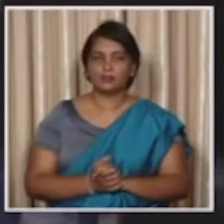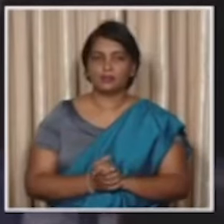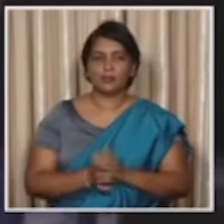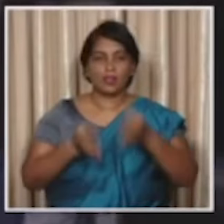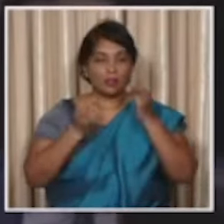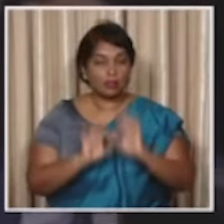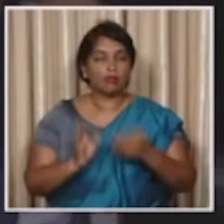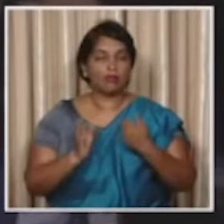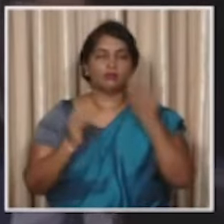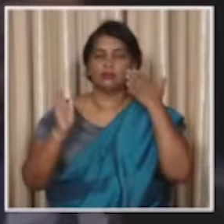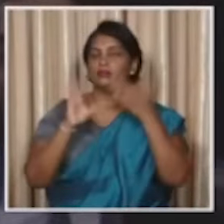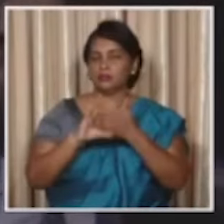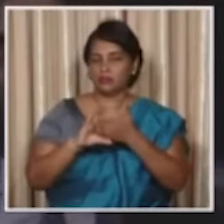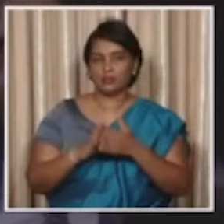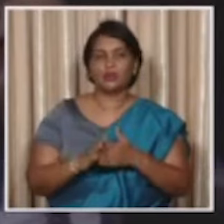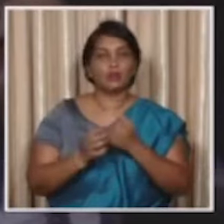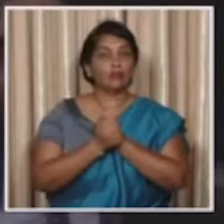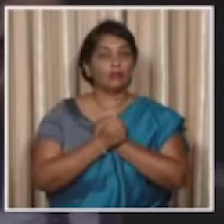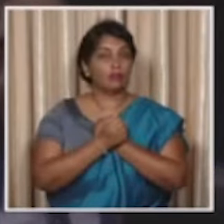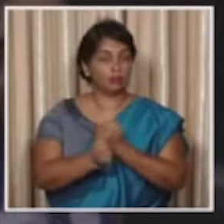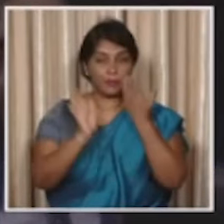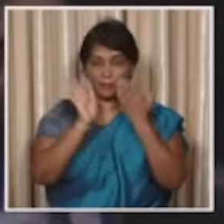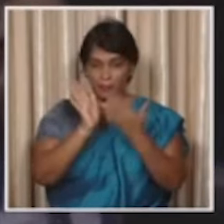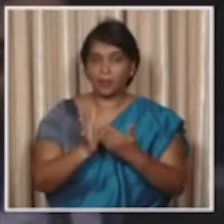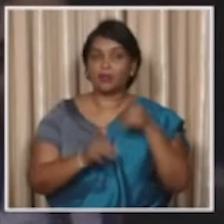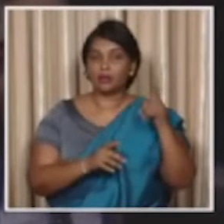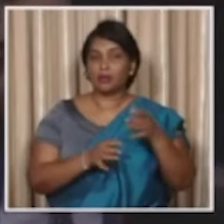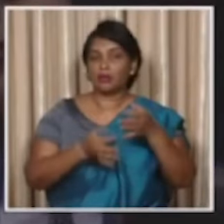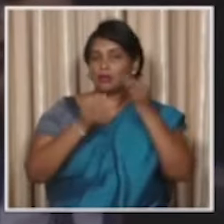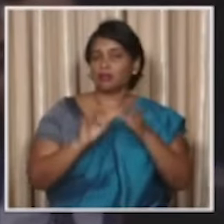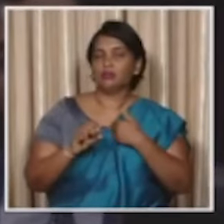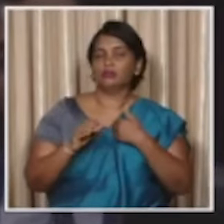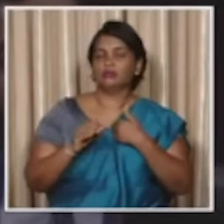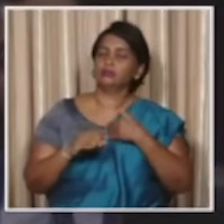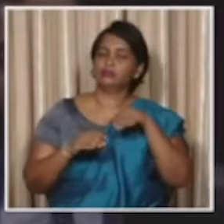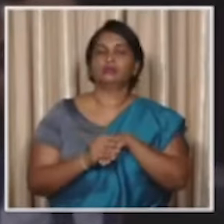නිවැරදි යන හිටගත්තා. හිරගෙදර පෙන්නද්දි එතුමා නිවැරදි යන හිටගත්තා.